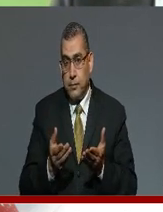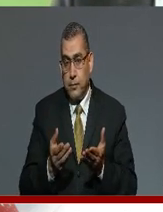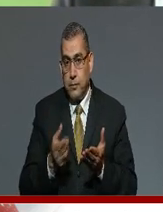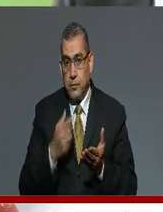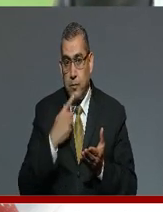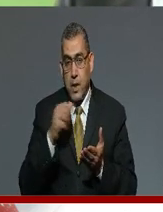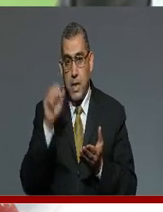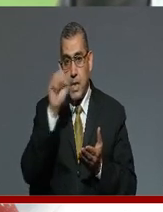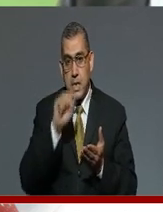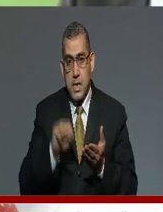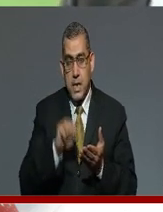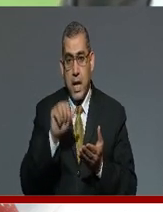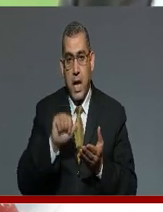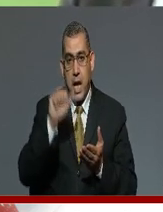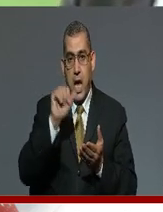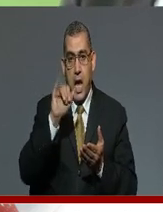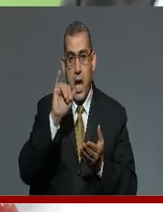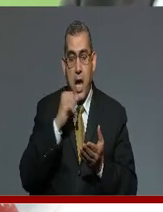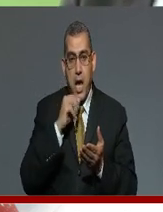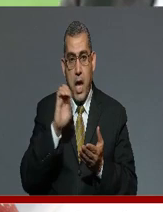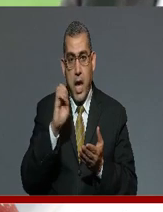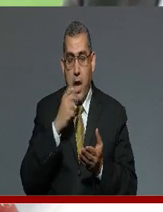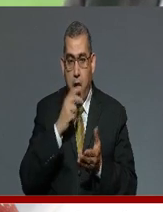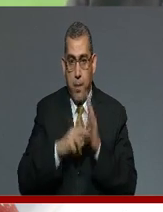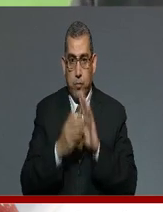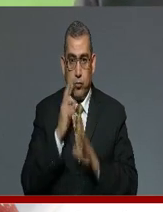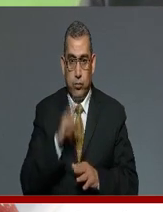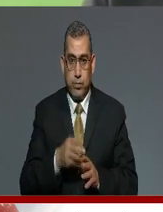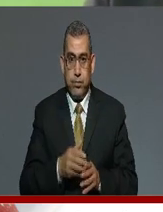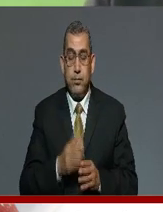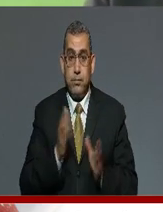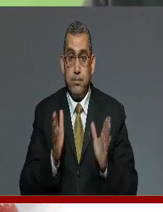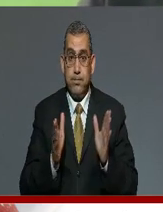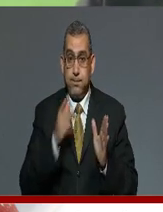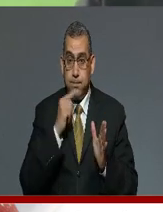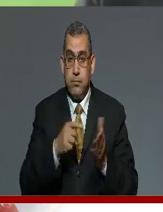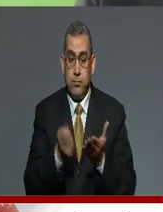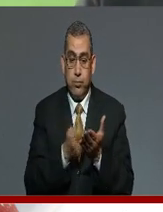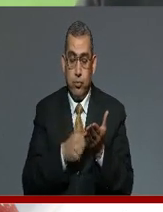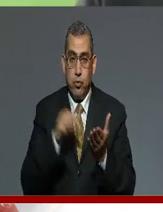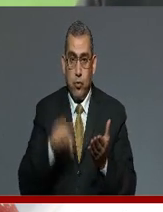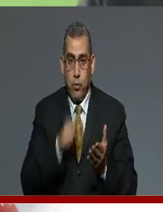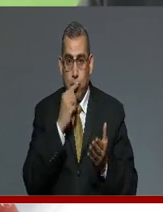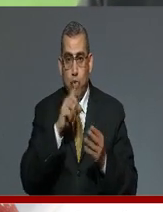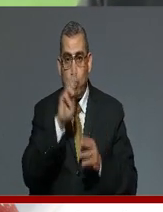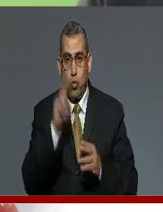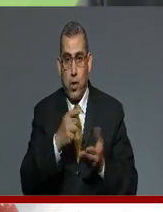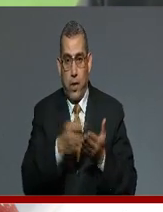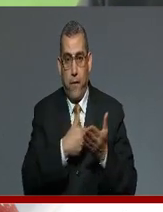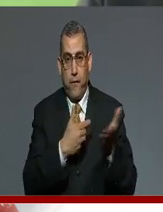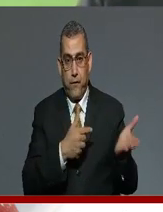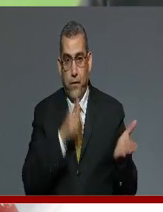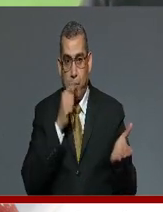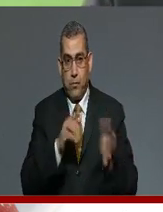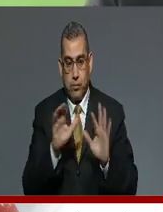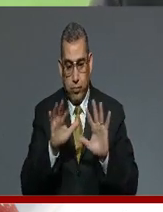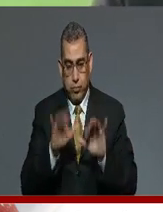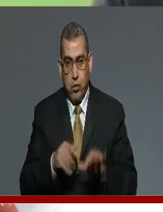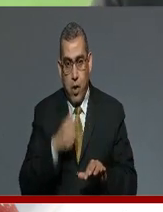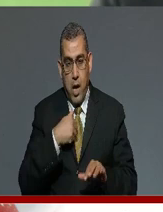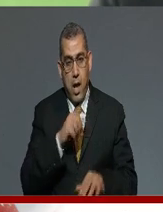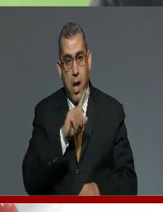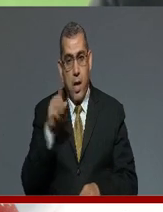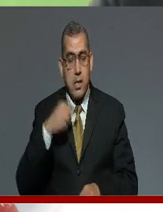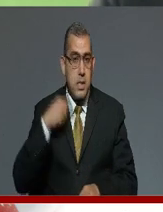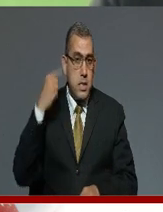او صندوق الدردشه لقد كتب احدهم سؤال يقول ان لا استطيع ان